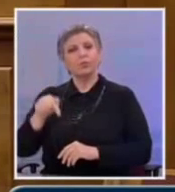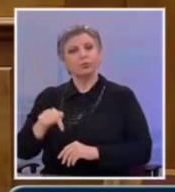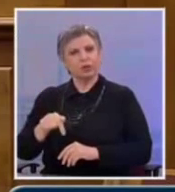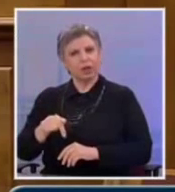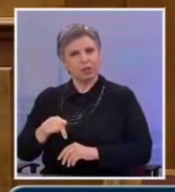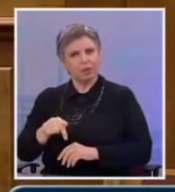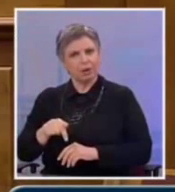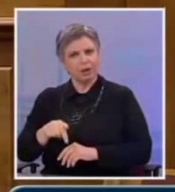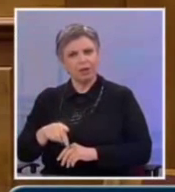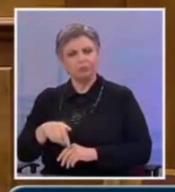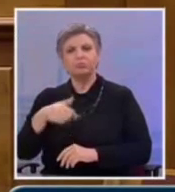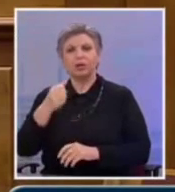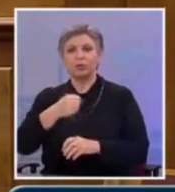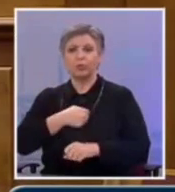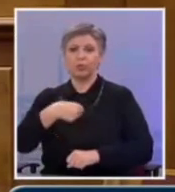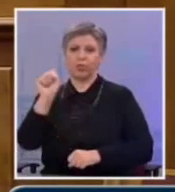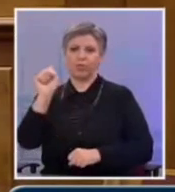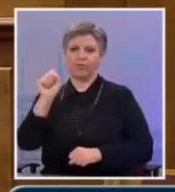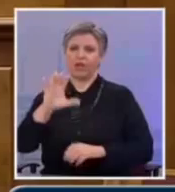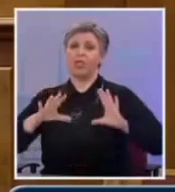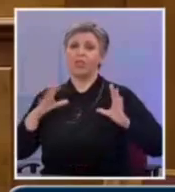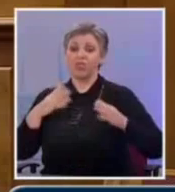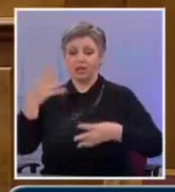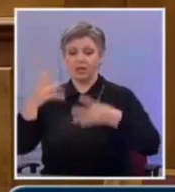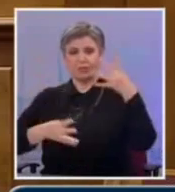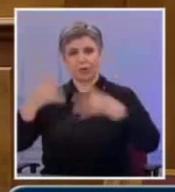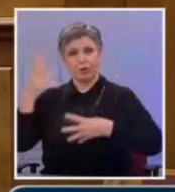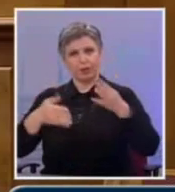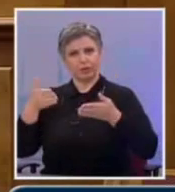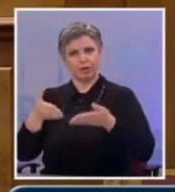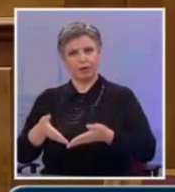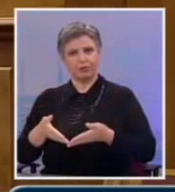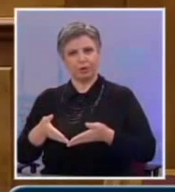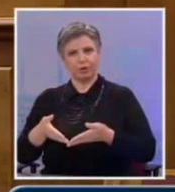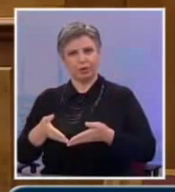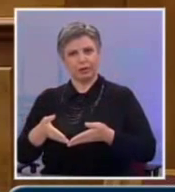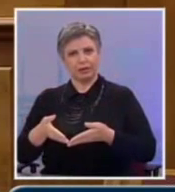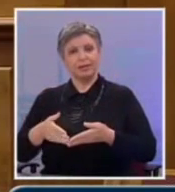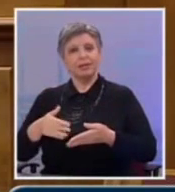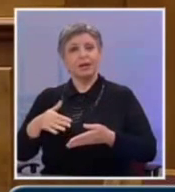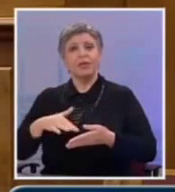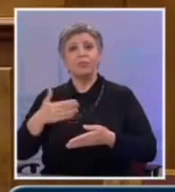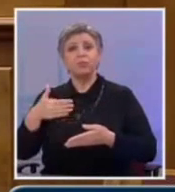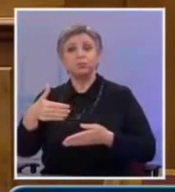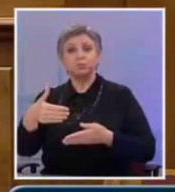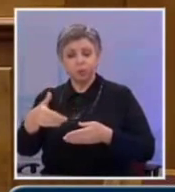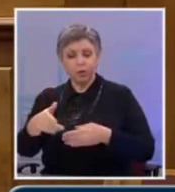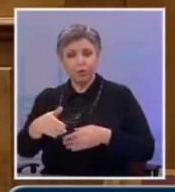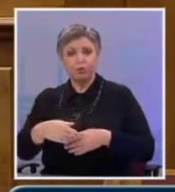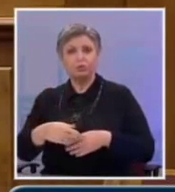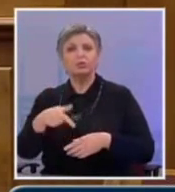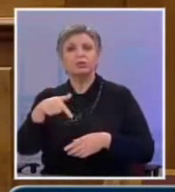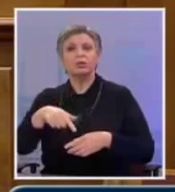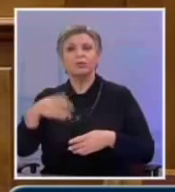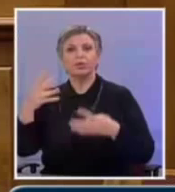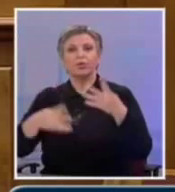να μην εφαρμοστεί αυτός ο προϋπολογισμός θα δώσει τη δυνατότητα στην ίδια κυβέρνηση αυτόν τον προϋπολογισμό να τον